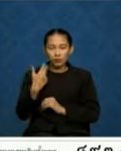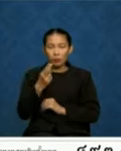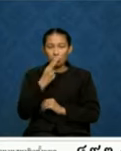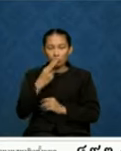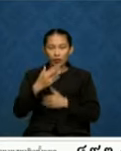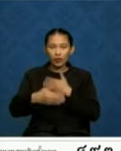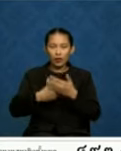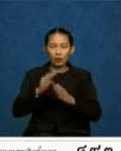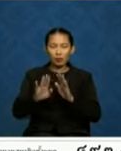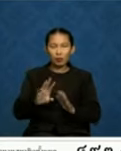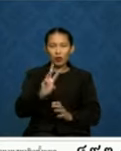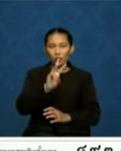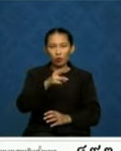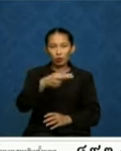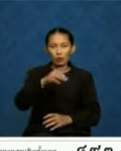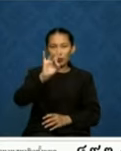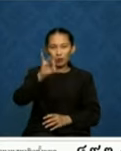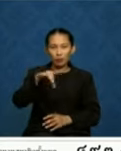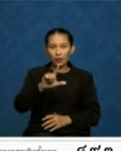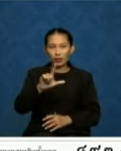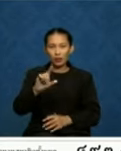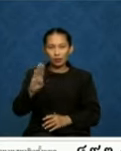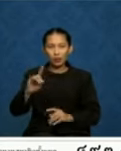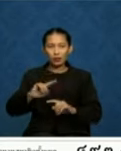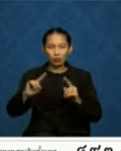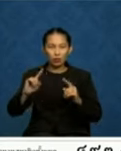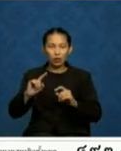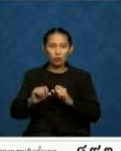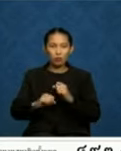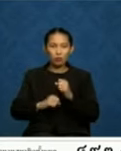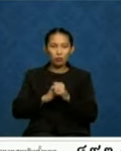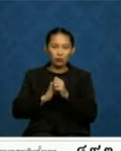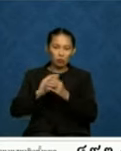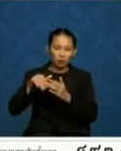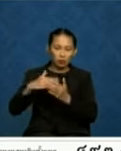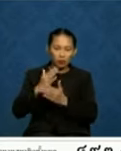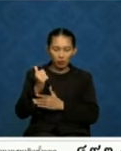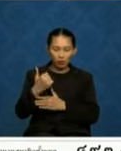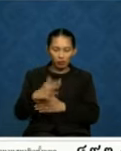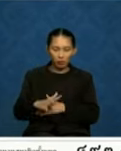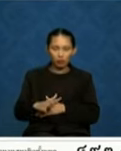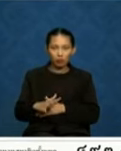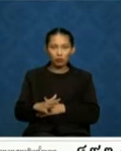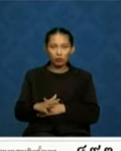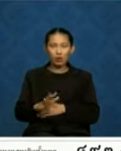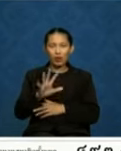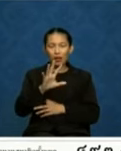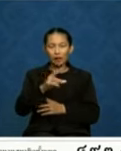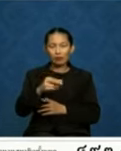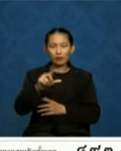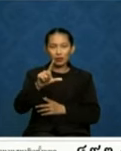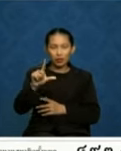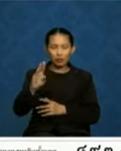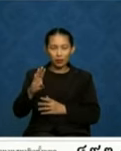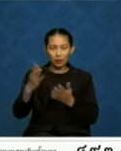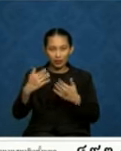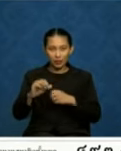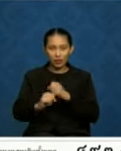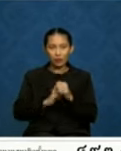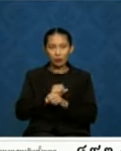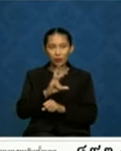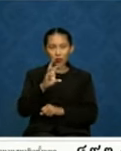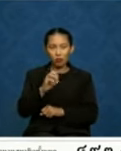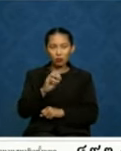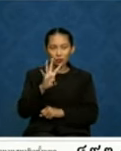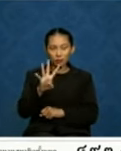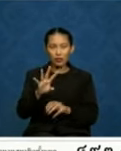าณ 68,000 ล้านบาทพอข้ามปียอดขายเหลือแค่ 50,000 ล้านนะครับแล้วในปี64